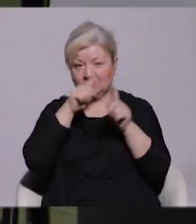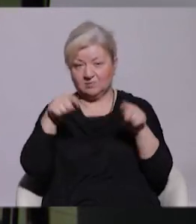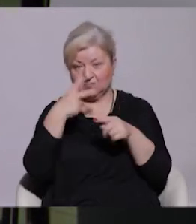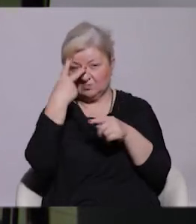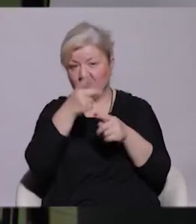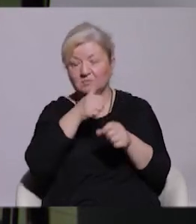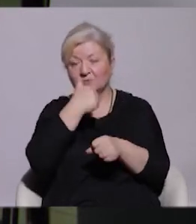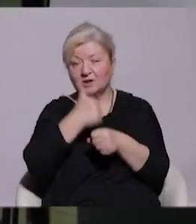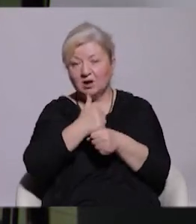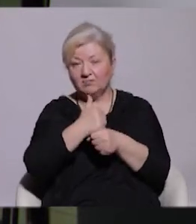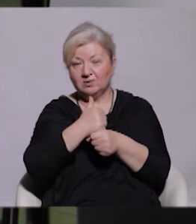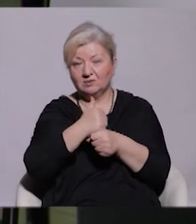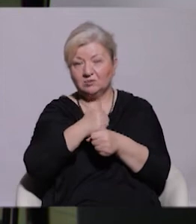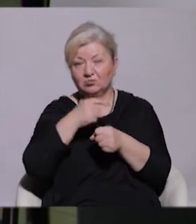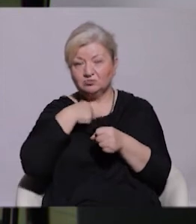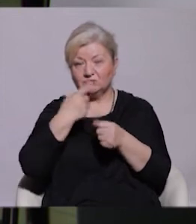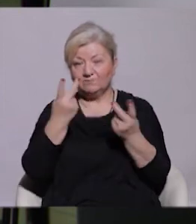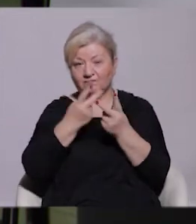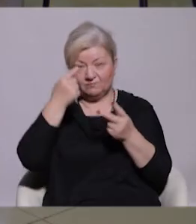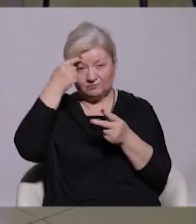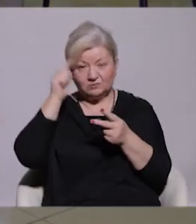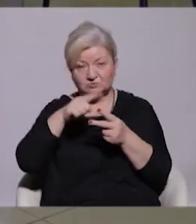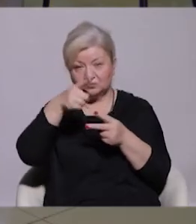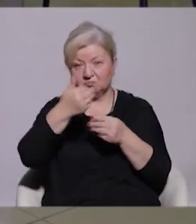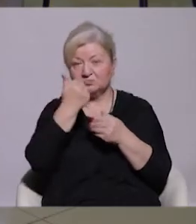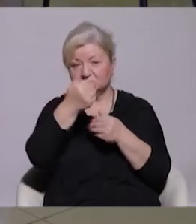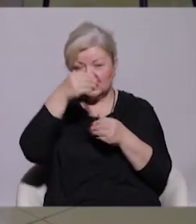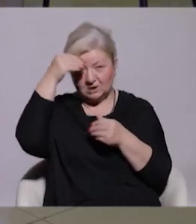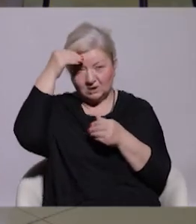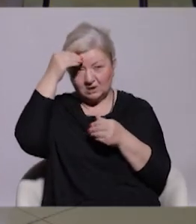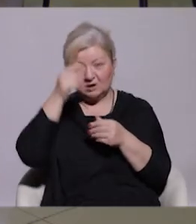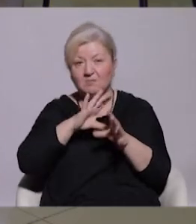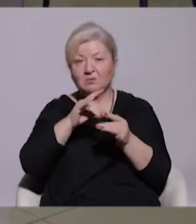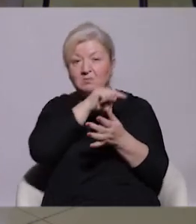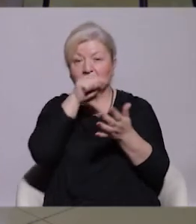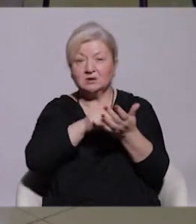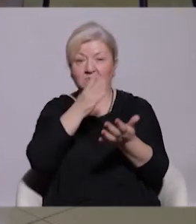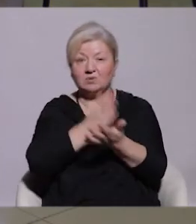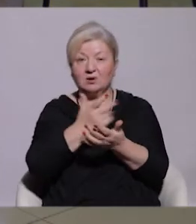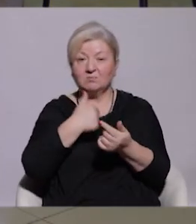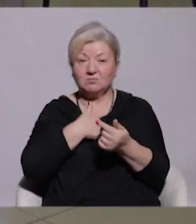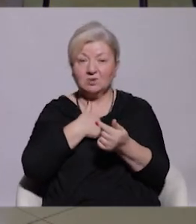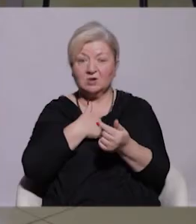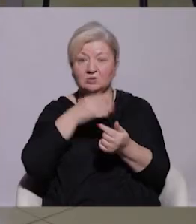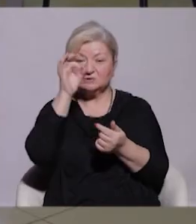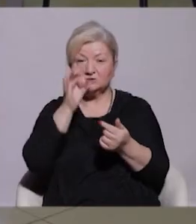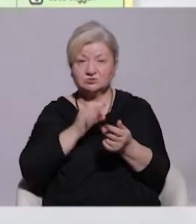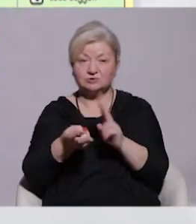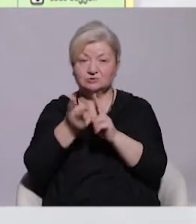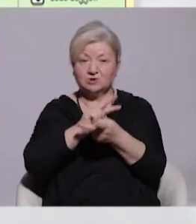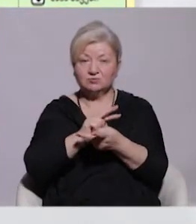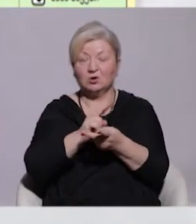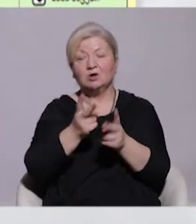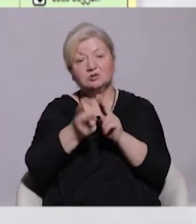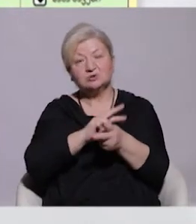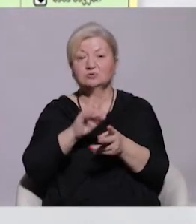რომელიც თავარია რომ ჩვენ აზრი ვიცოდეთ რატოა ასე. მაგრამ აქ ისმის კითხვა, ხა მე რო სიხშირე შევცვალო,